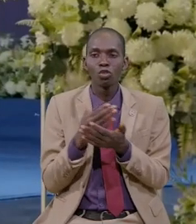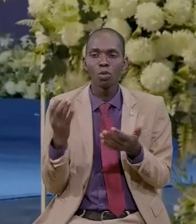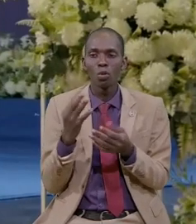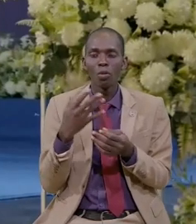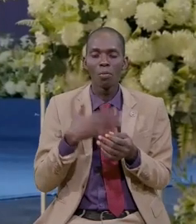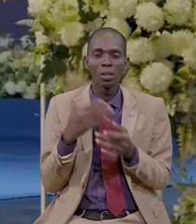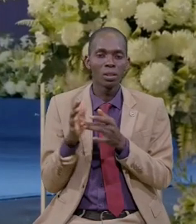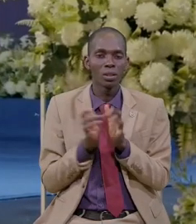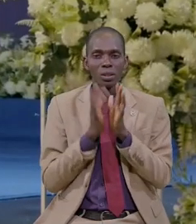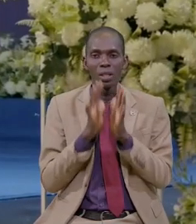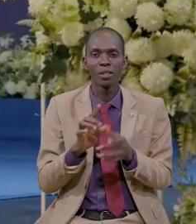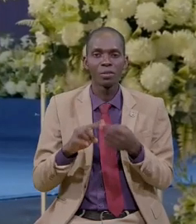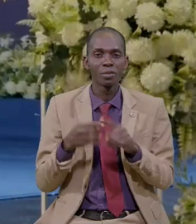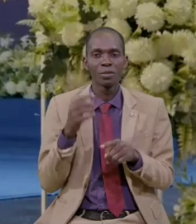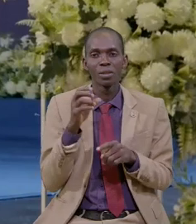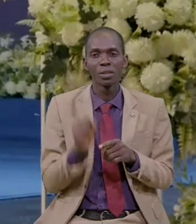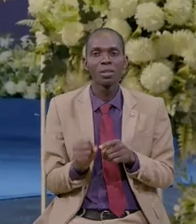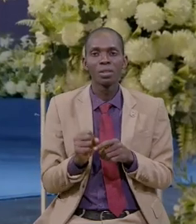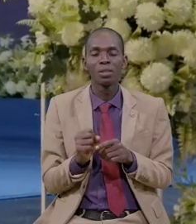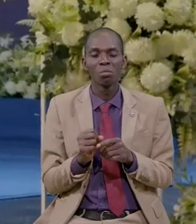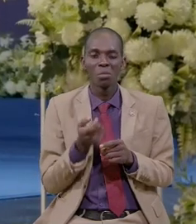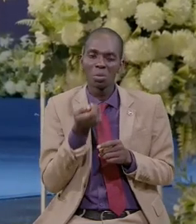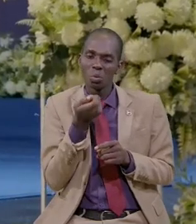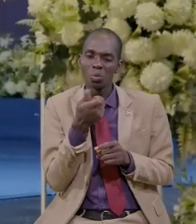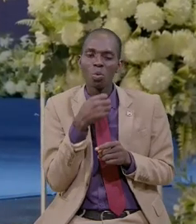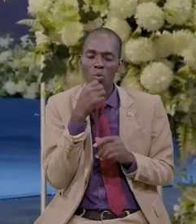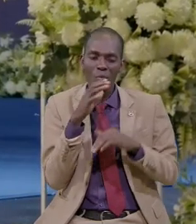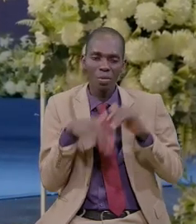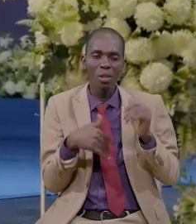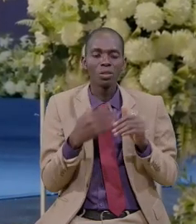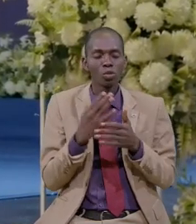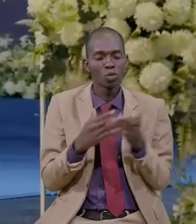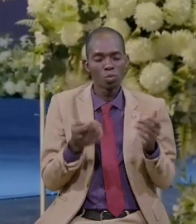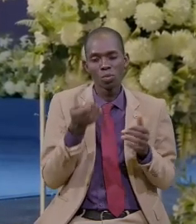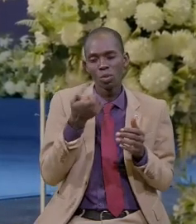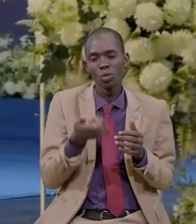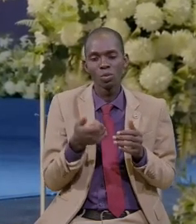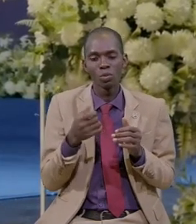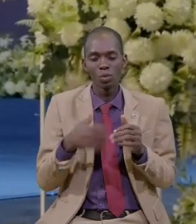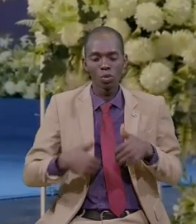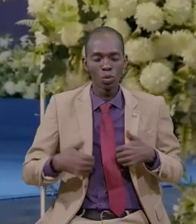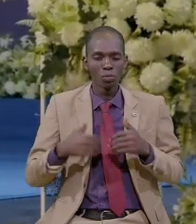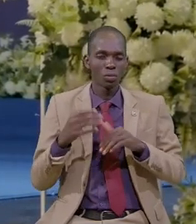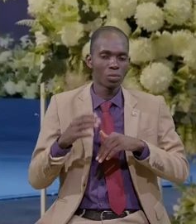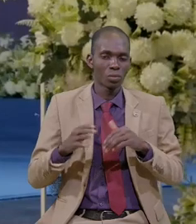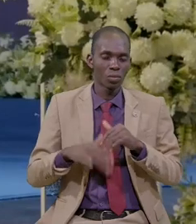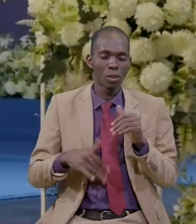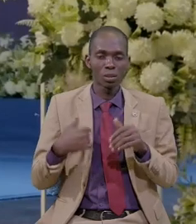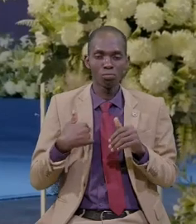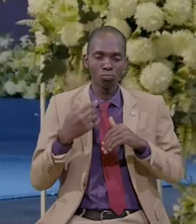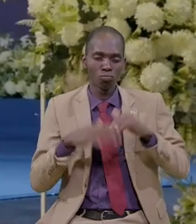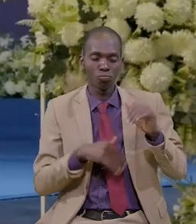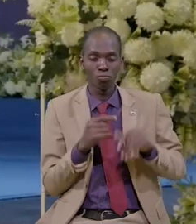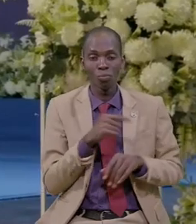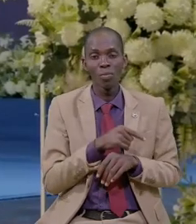Certains de mes amis chrétiens, un peu plus âgés, certains un peu plus jeunes, ils venaient à côté de moi, et